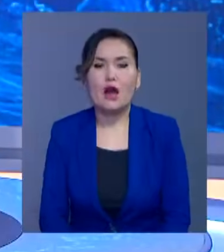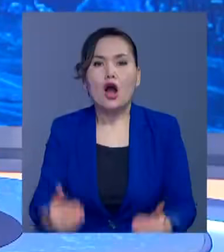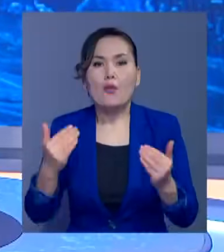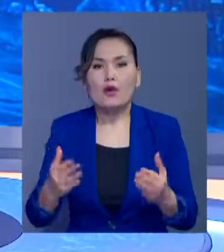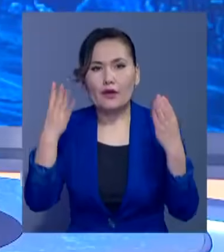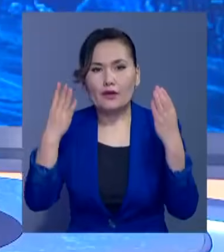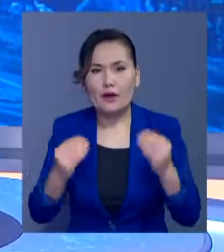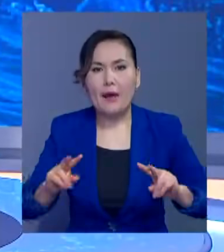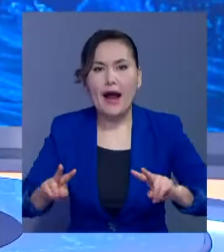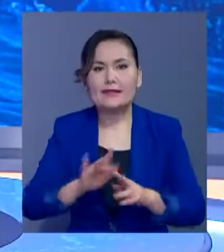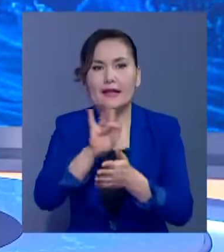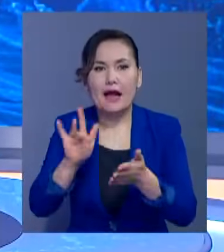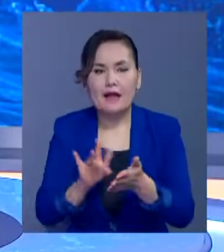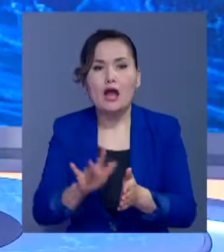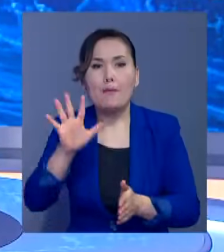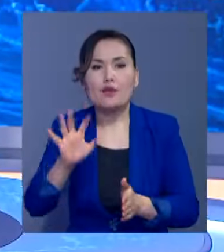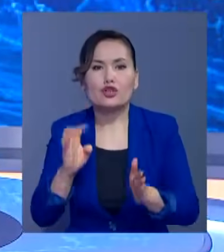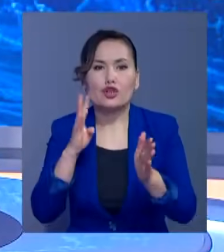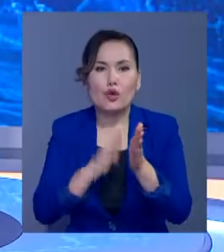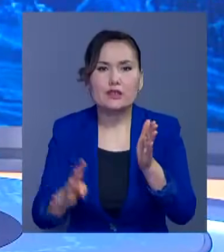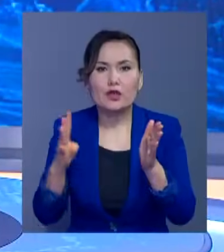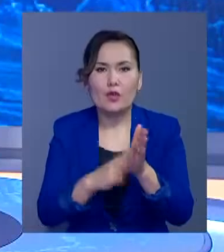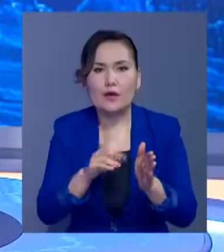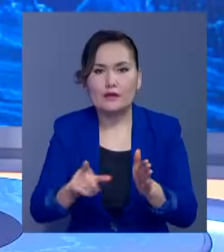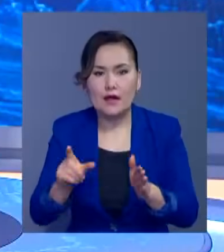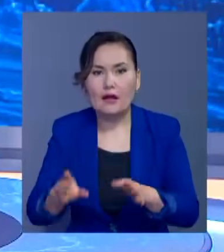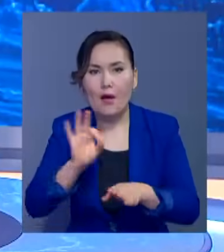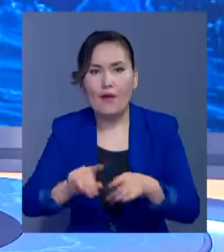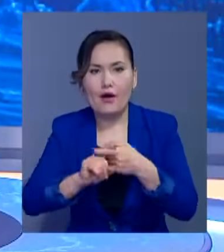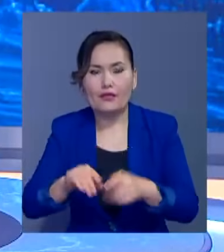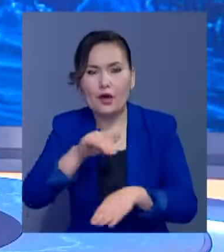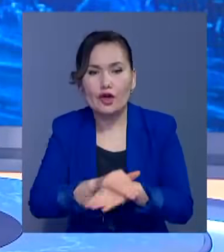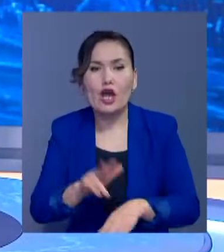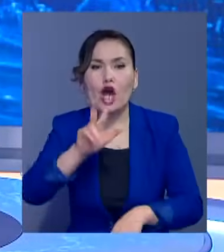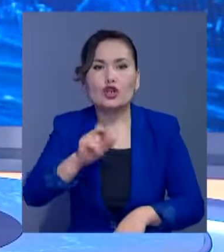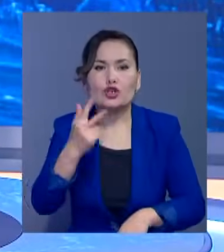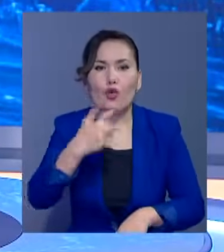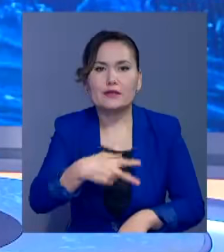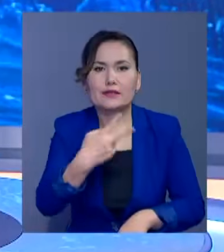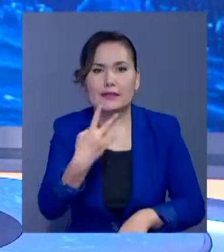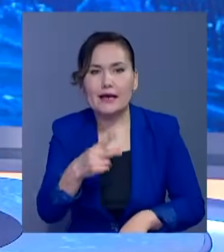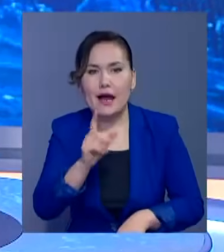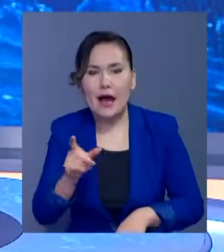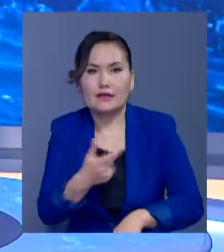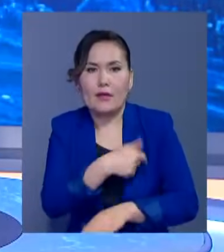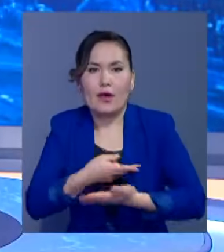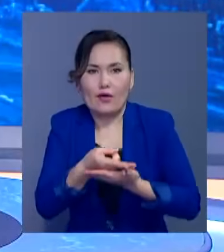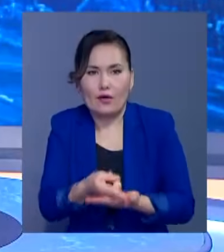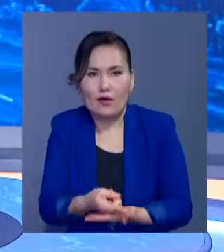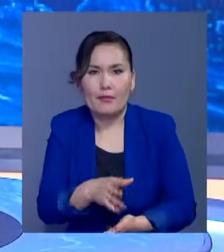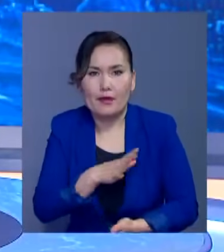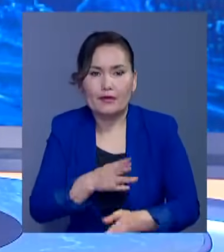Бүгінгі күні Елордада 599 адам коронавирус жұқтырған, 332 науқас стационарда ем алып